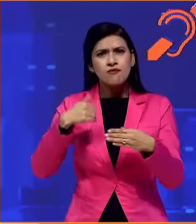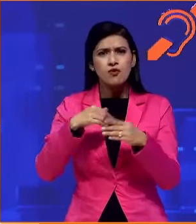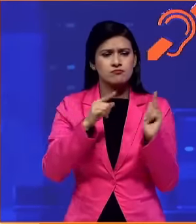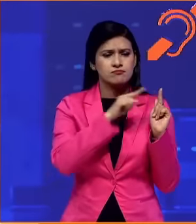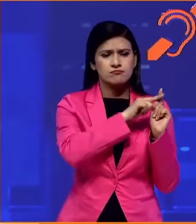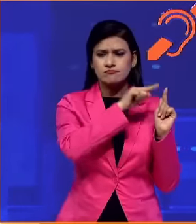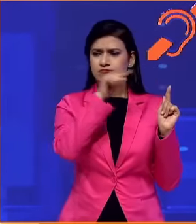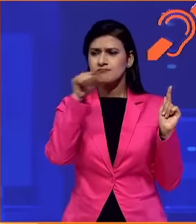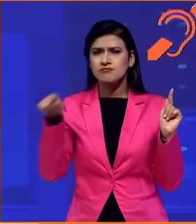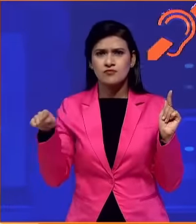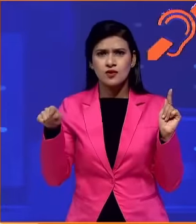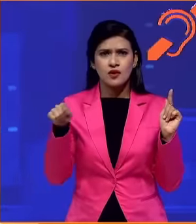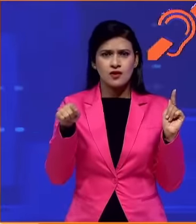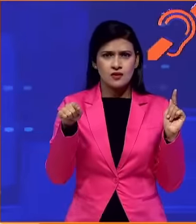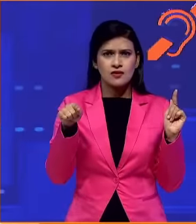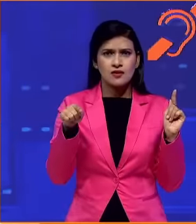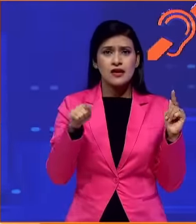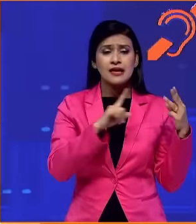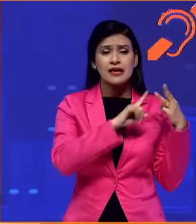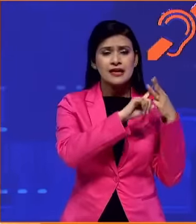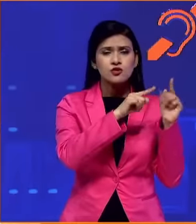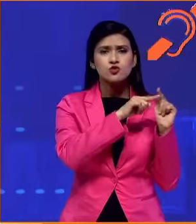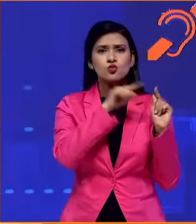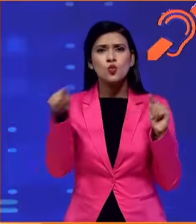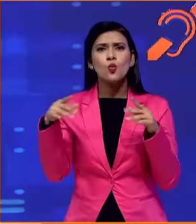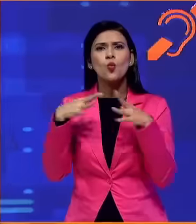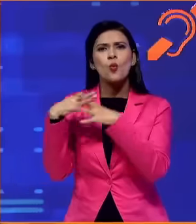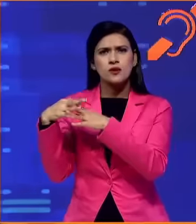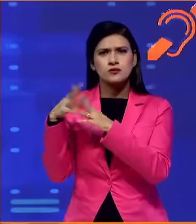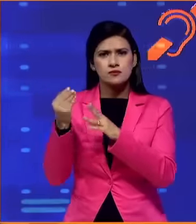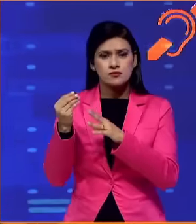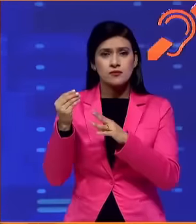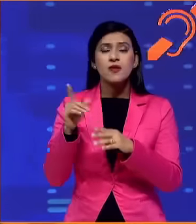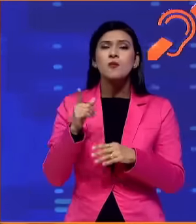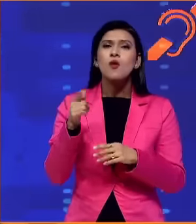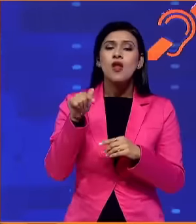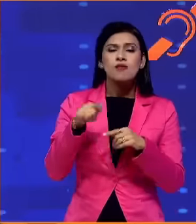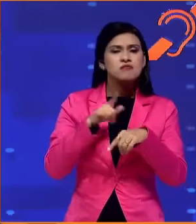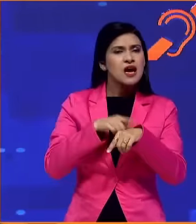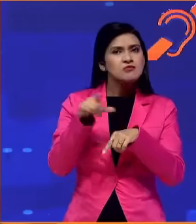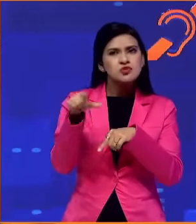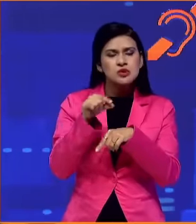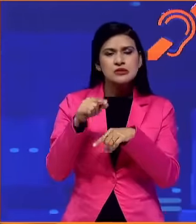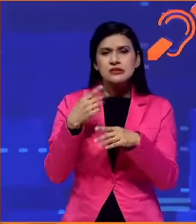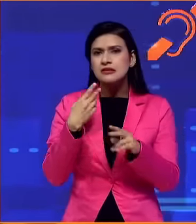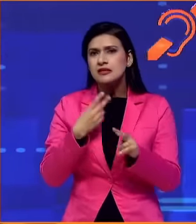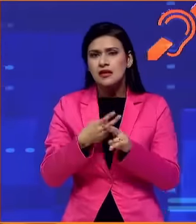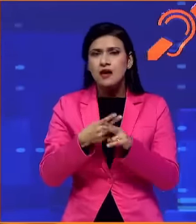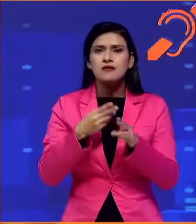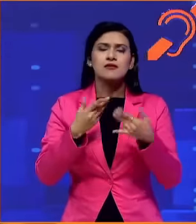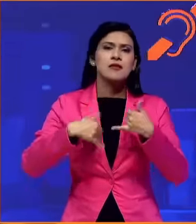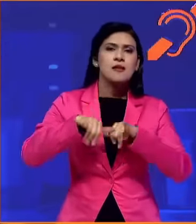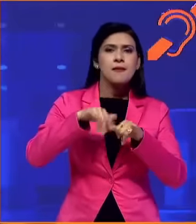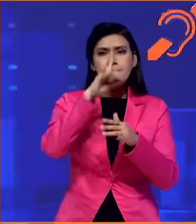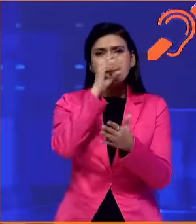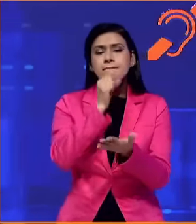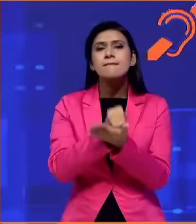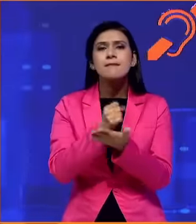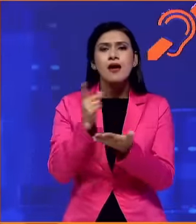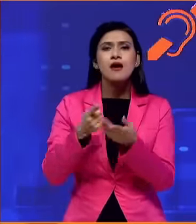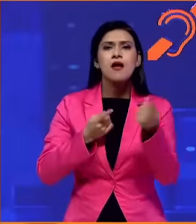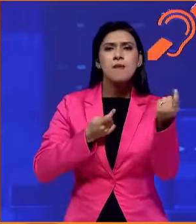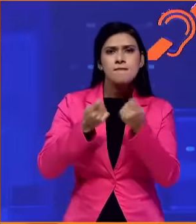;समयकमहोनेकेकारण,इसयात्राको मिश्रितरखागया।इसमेंबस औरपैदलचलनादोनोंशामिलहैं।यात्राआयोजितकरनेकानिर्णय पार्टीका